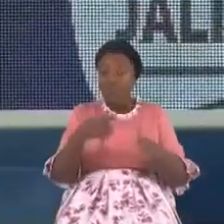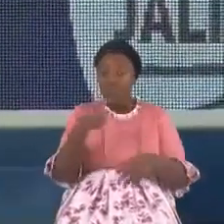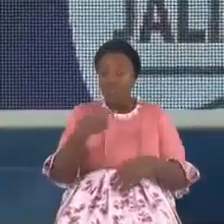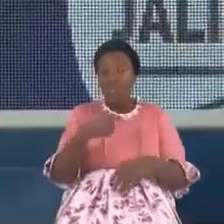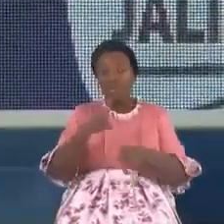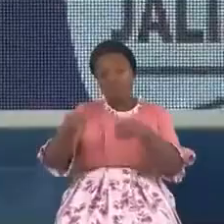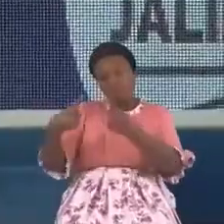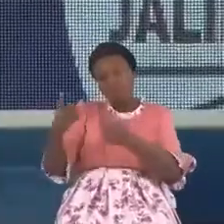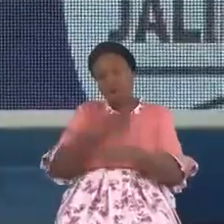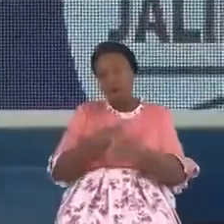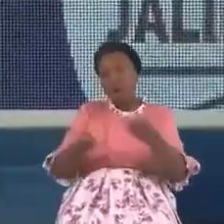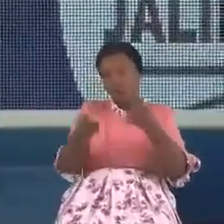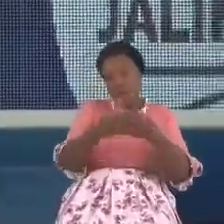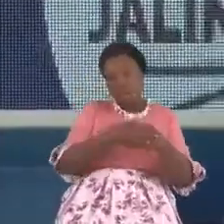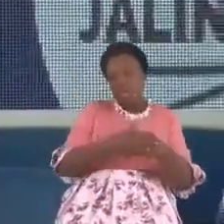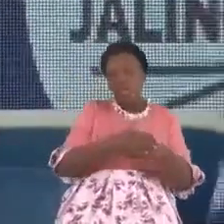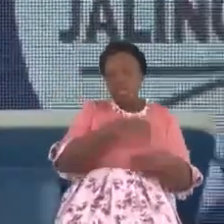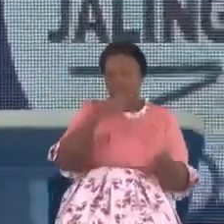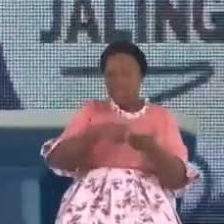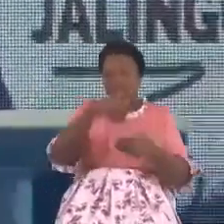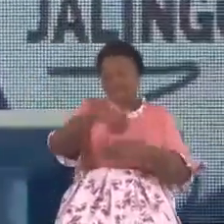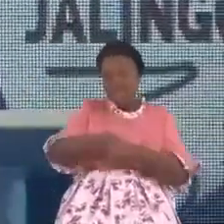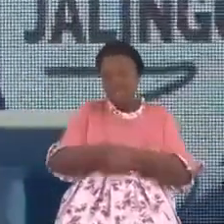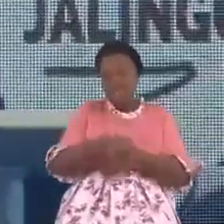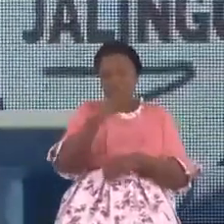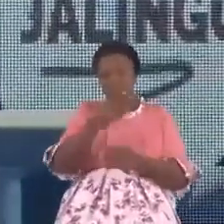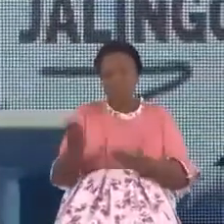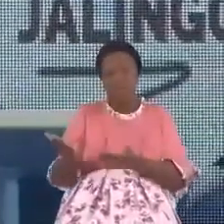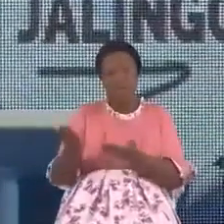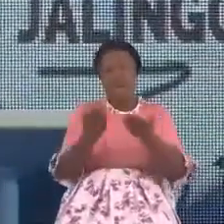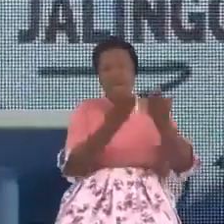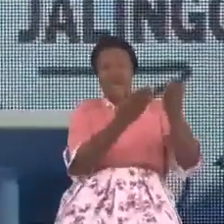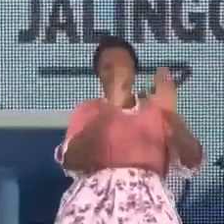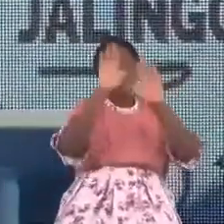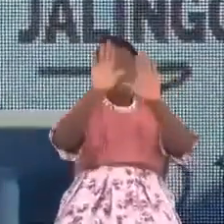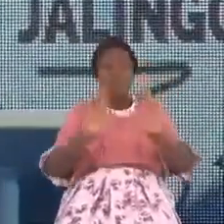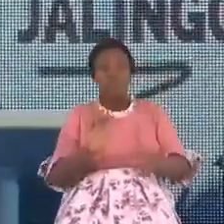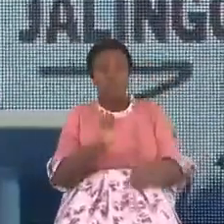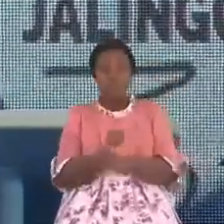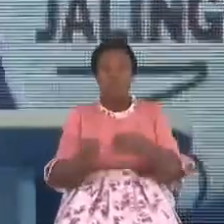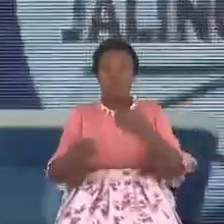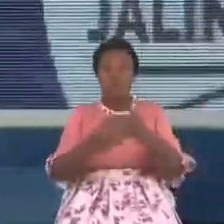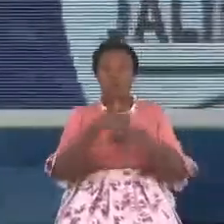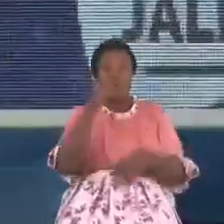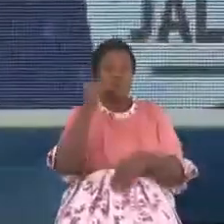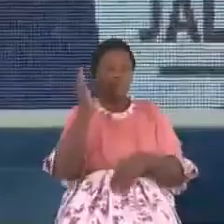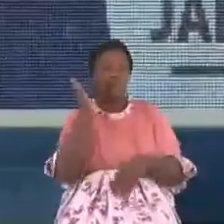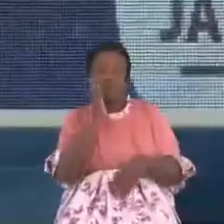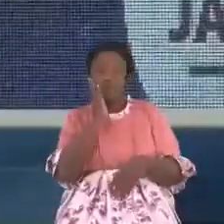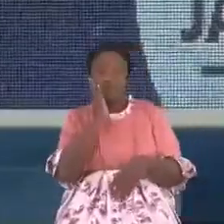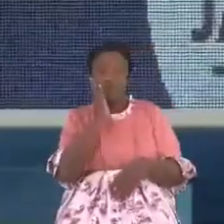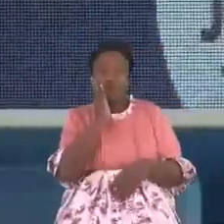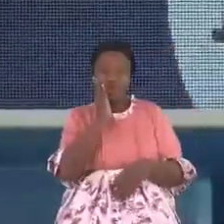bịaghachi n'abalị a, ị ga-eburu ihe ịrịba ama laa.